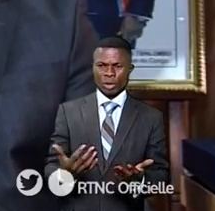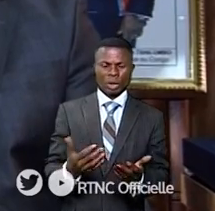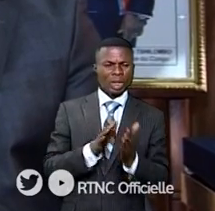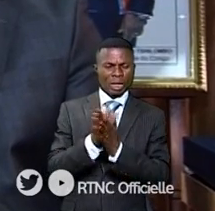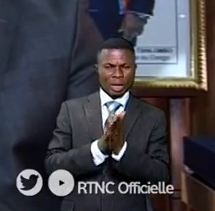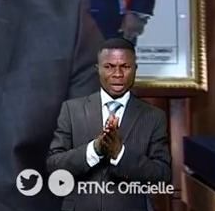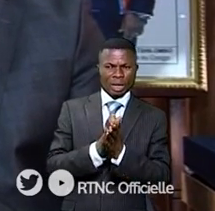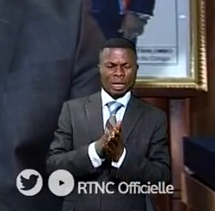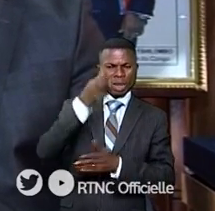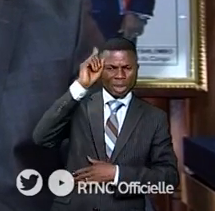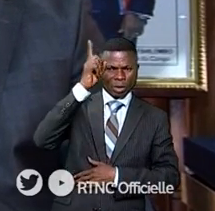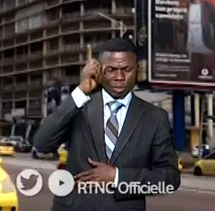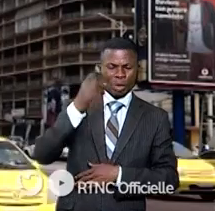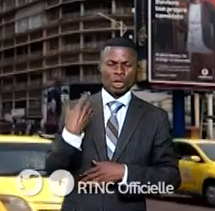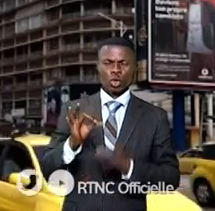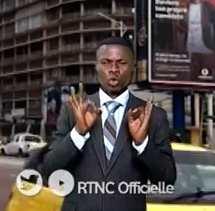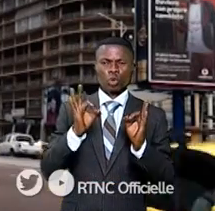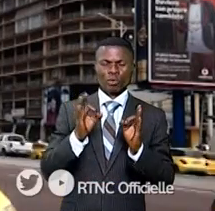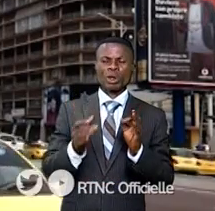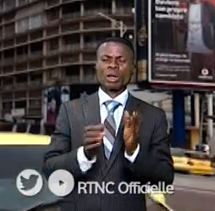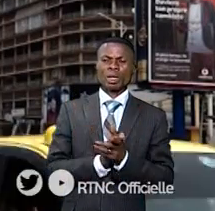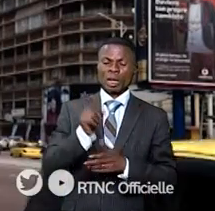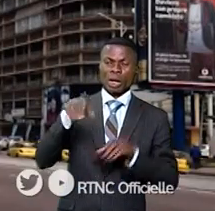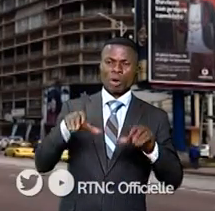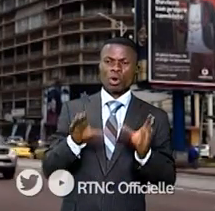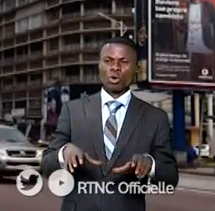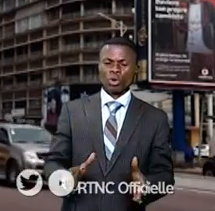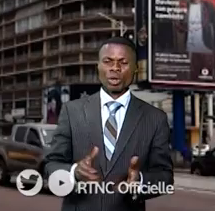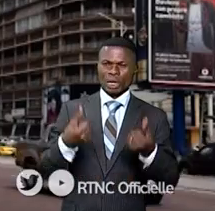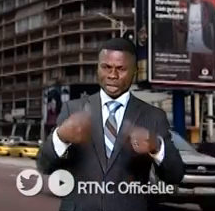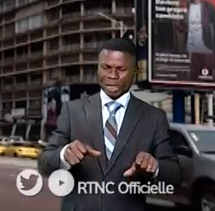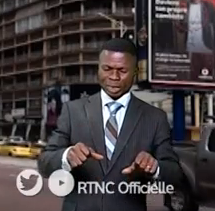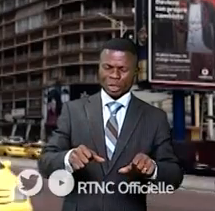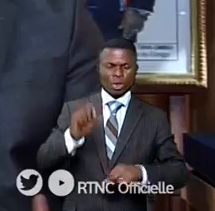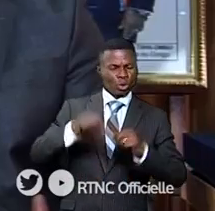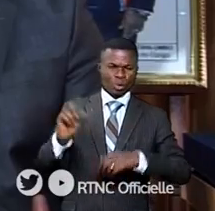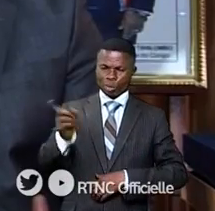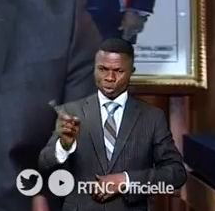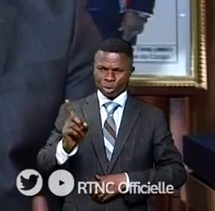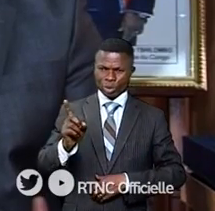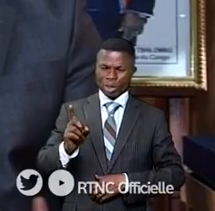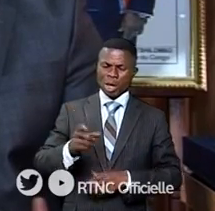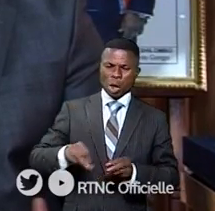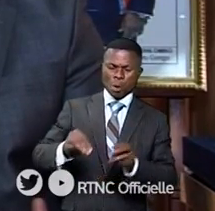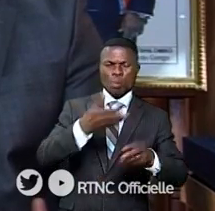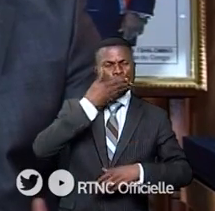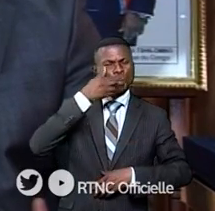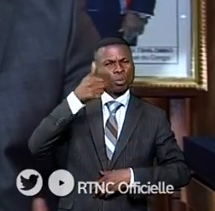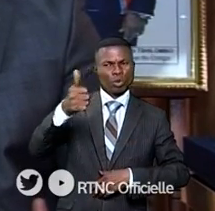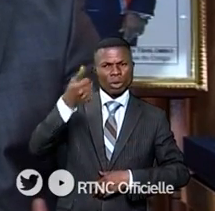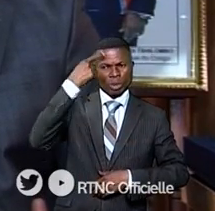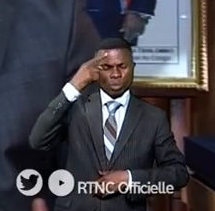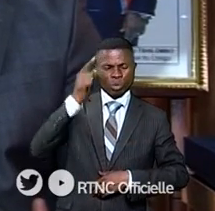constitue la principale innovation de la poste congolaise demeure sans conteste l'un des canaux par excellence